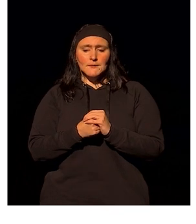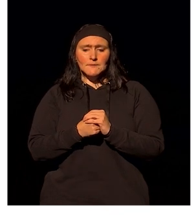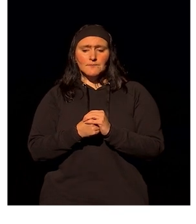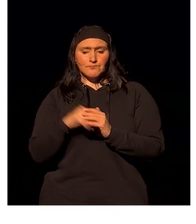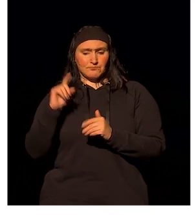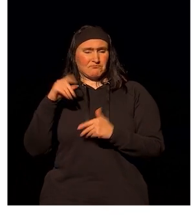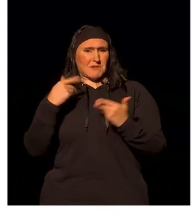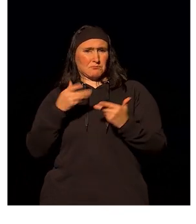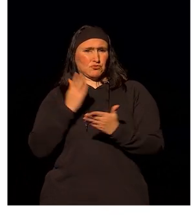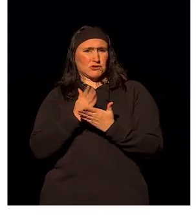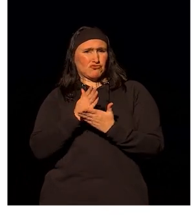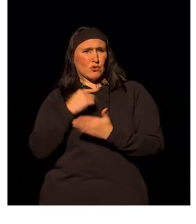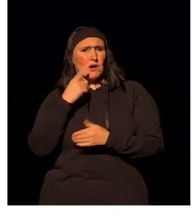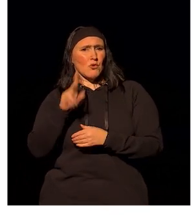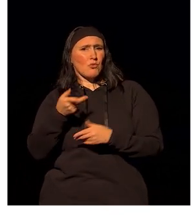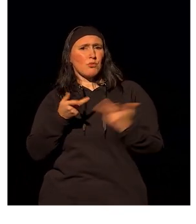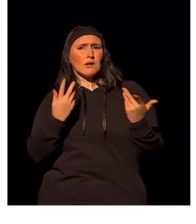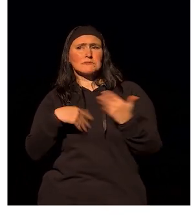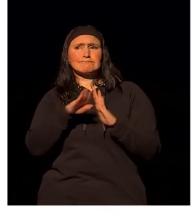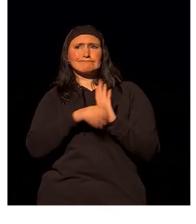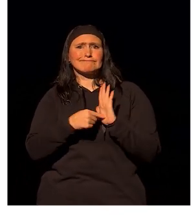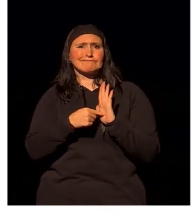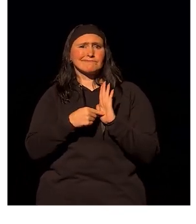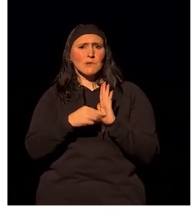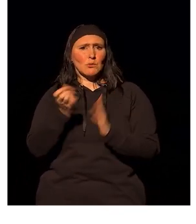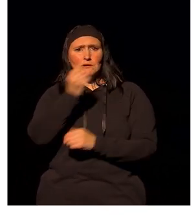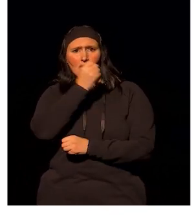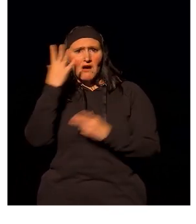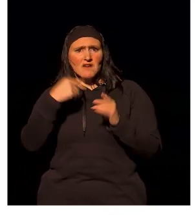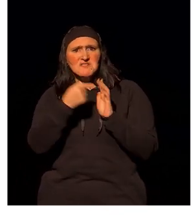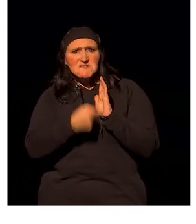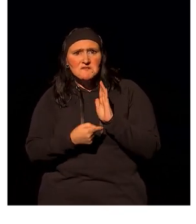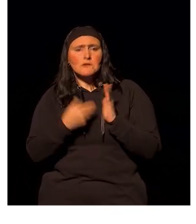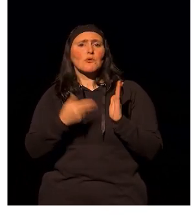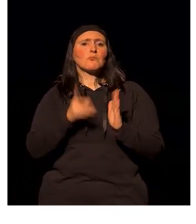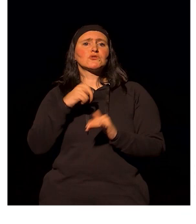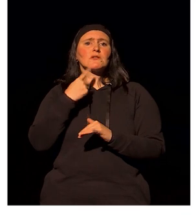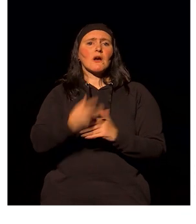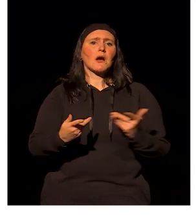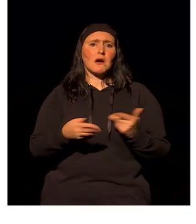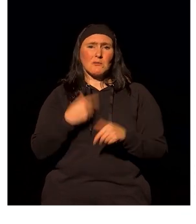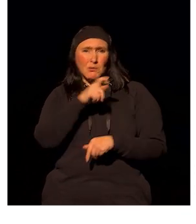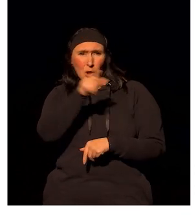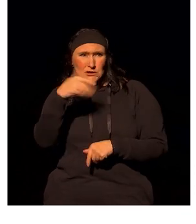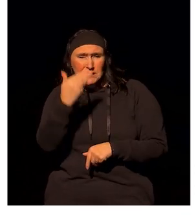rechtliche Definitionen finden. Ich weiß nicht, ob es da Leute gibt, die dann wirklich imstande sind, das zu machen.